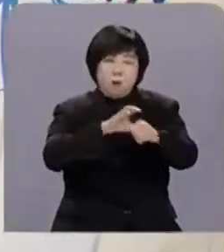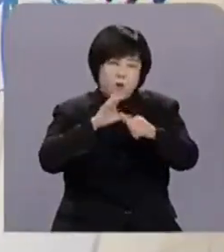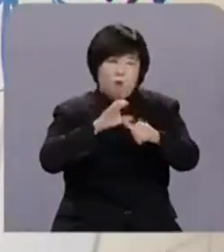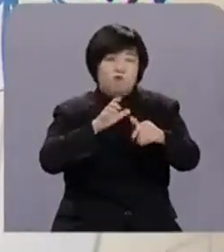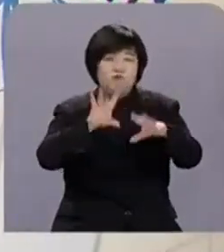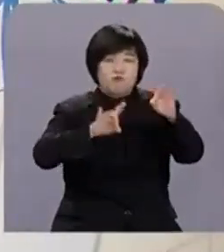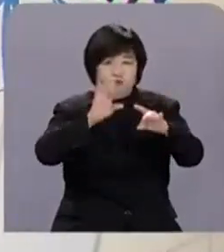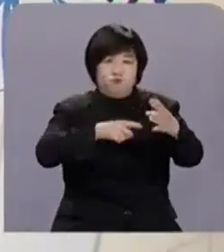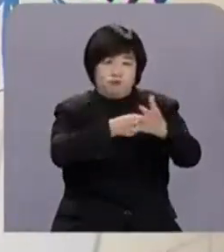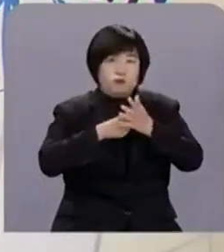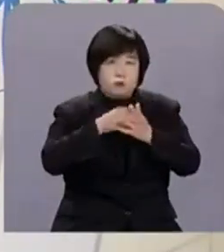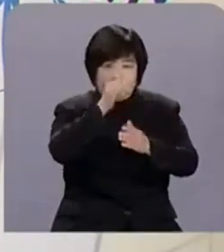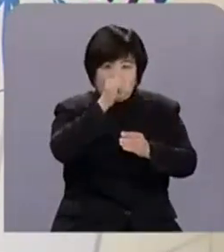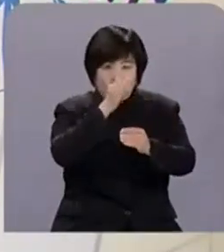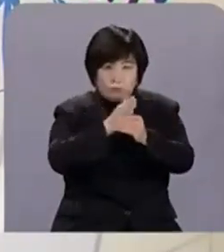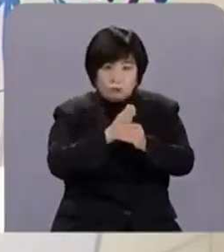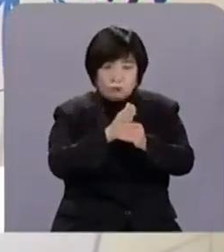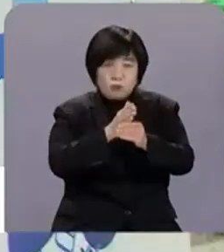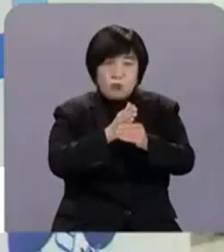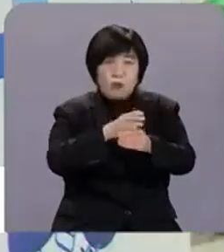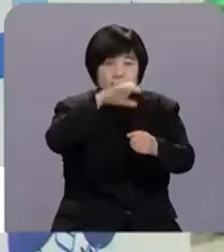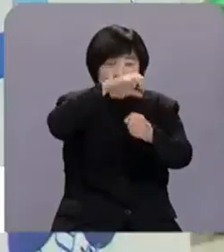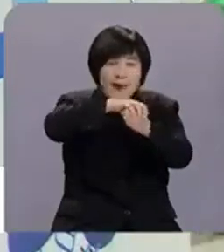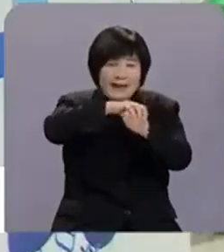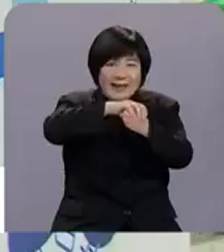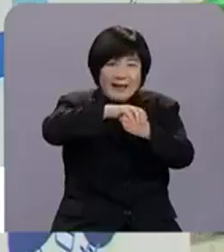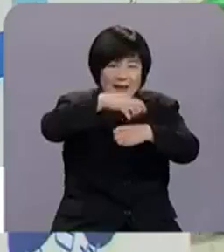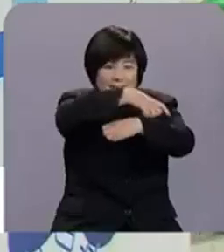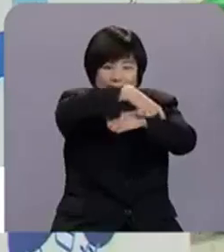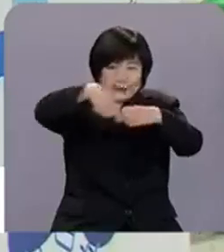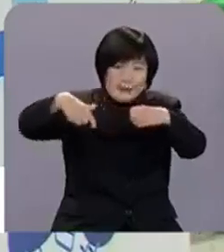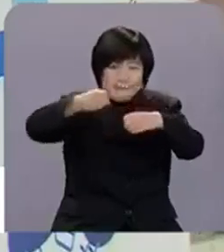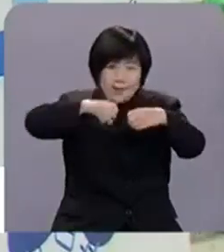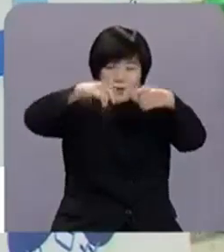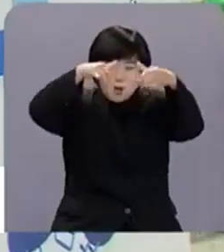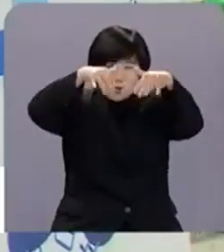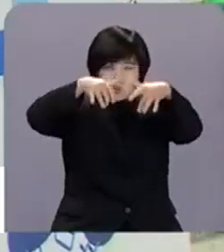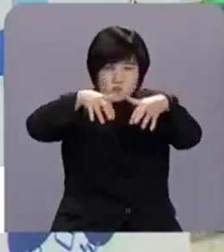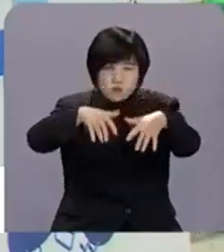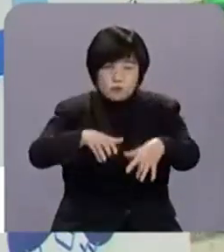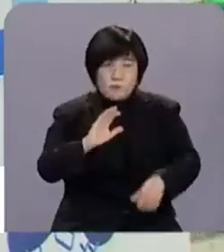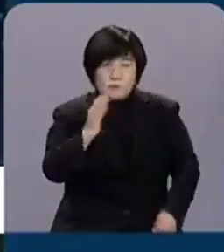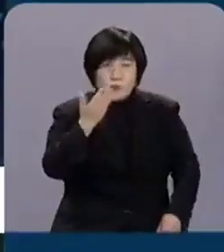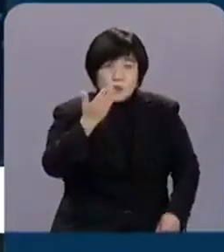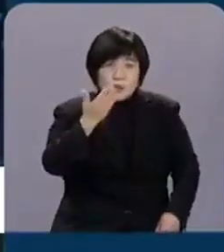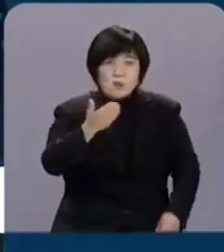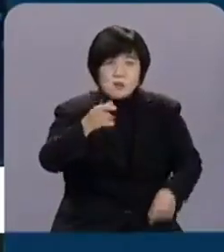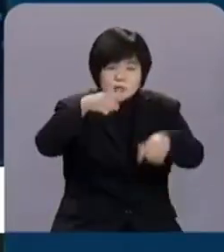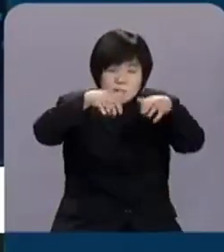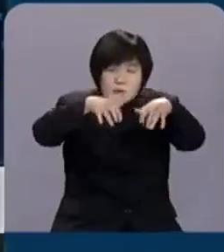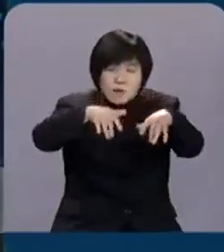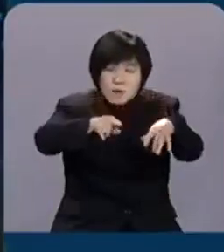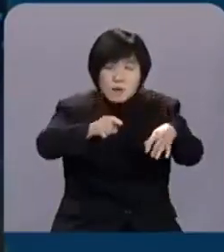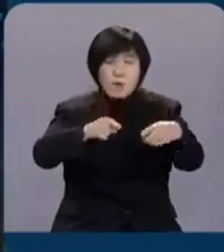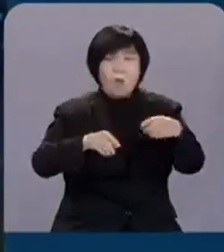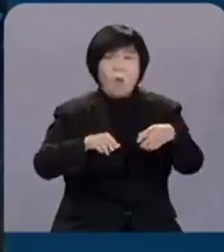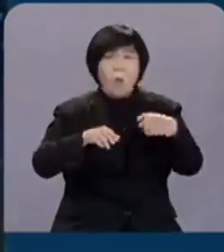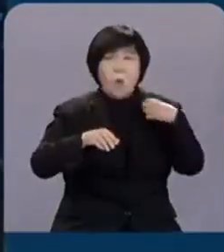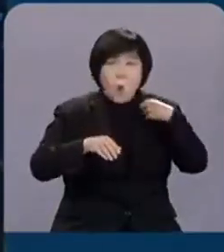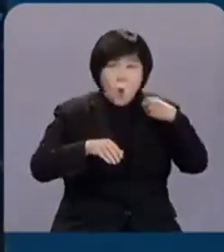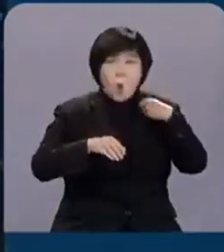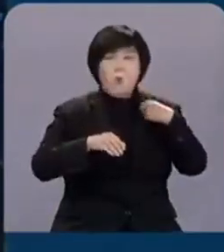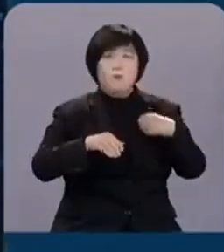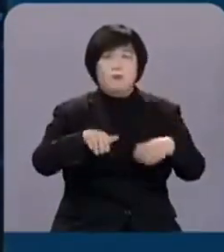아 투명 페트병의 마개와 뚫을 빼서 기계에 넣고 잘게 붙습니다 이 작은 조각들은 옷과 가방에